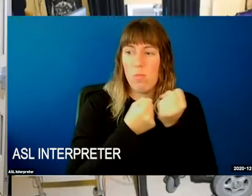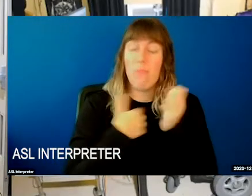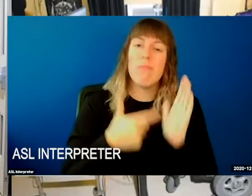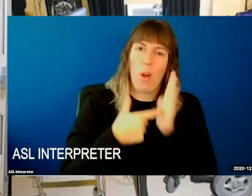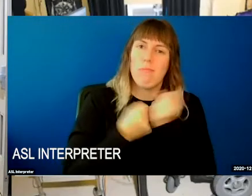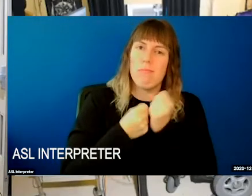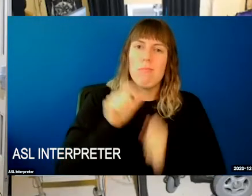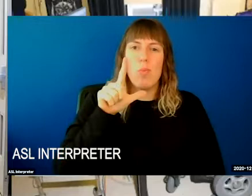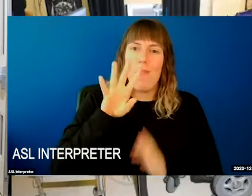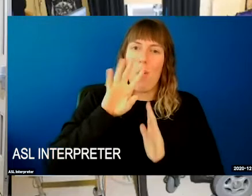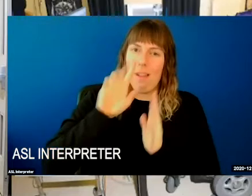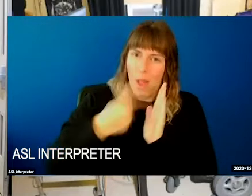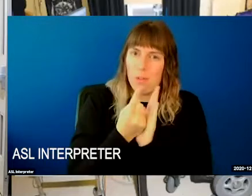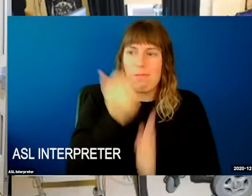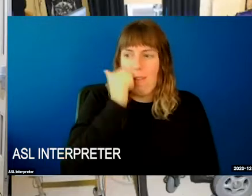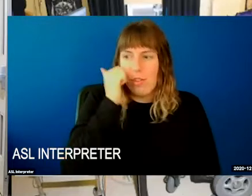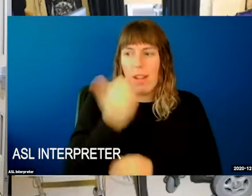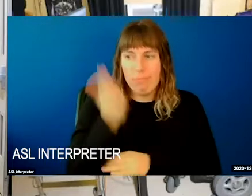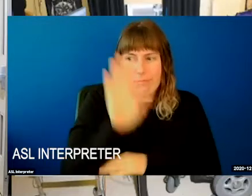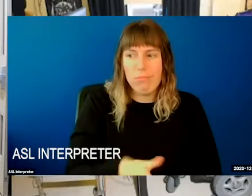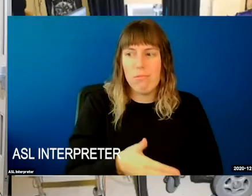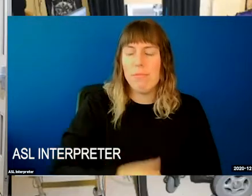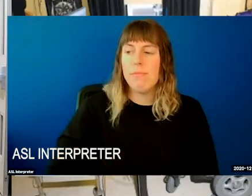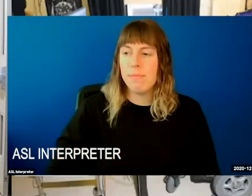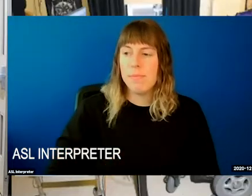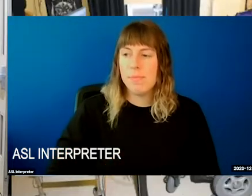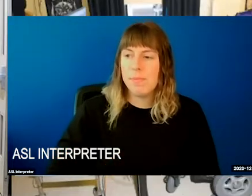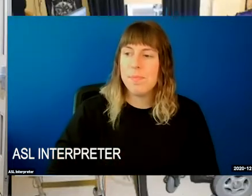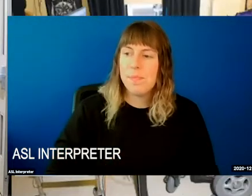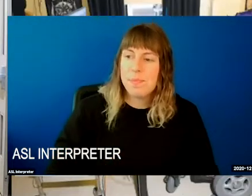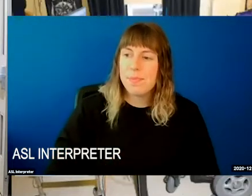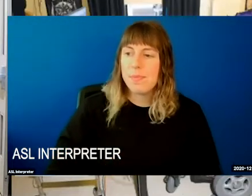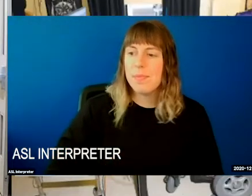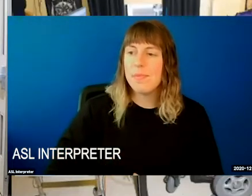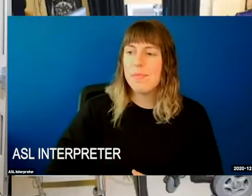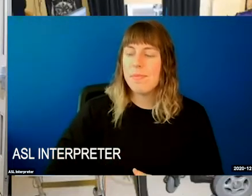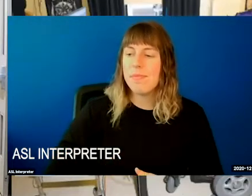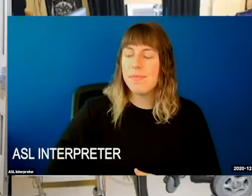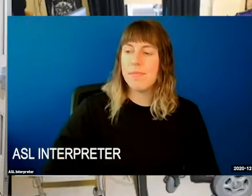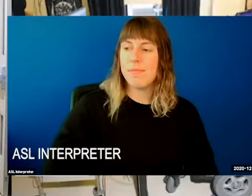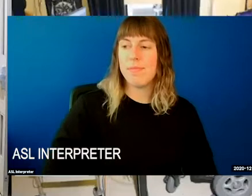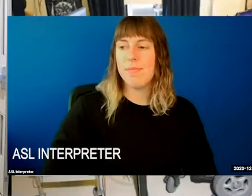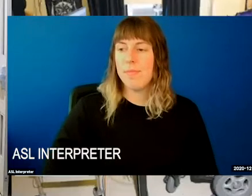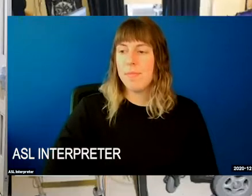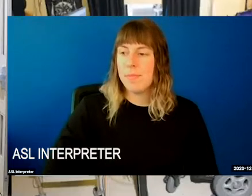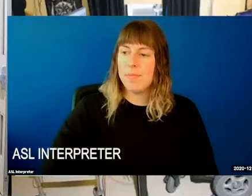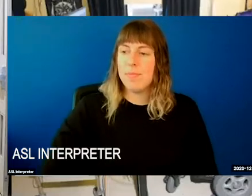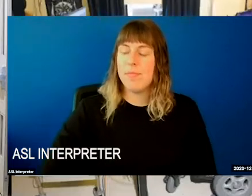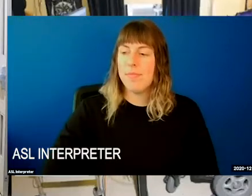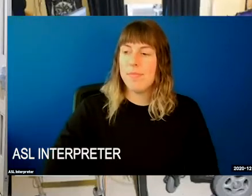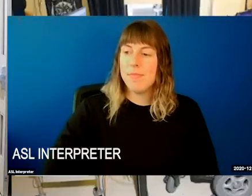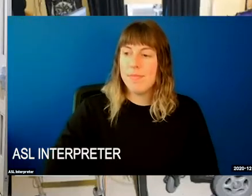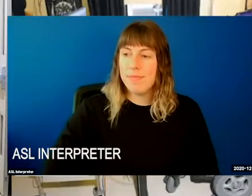dans la communauté au Québec. Moi, j'ai besoin d'assistance 24 heures sur 24. C'est un service qui n'existe pas actuellement au Québec.